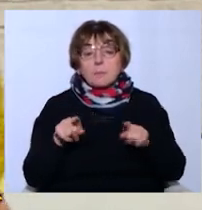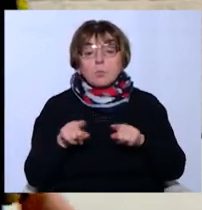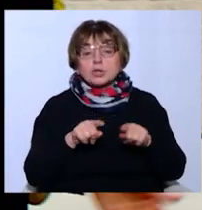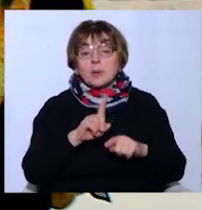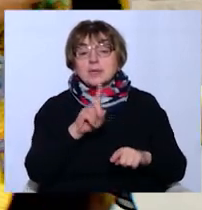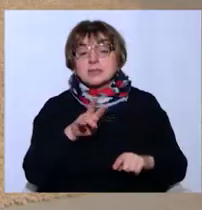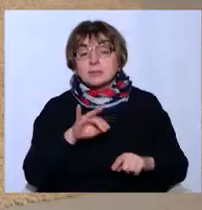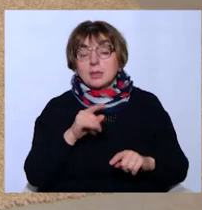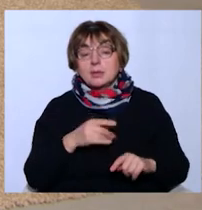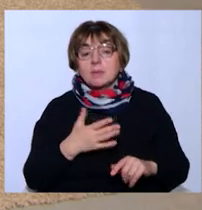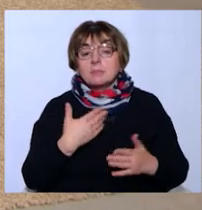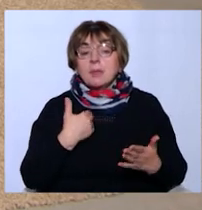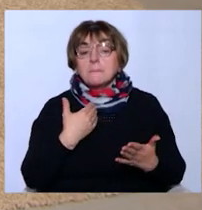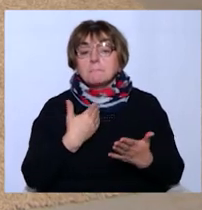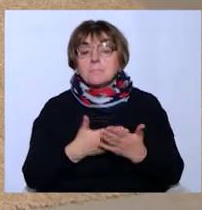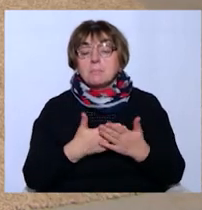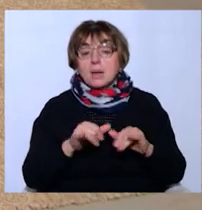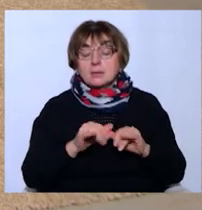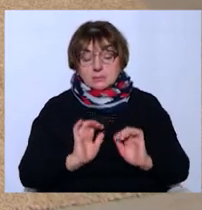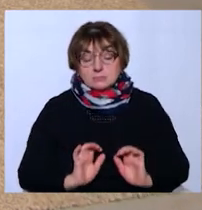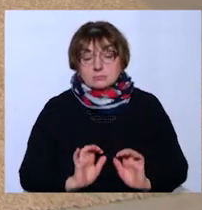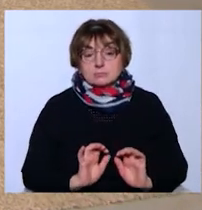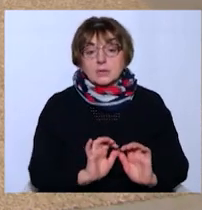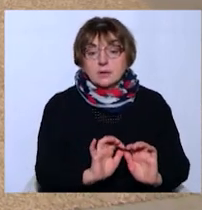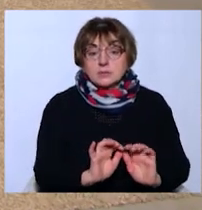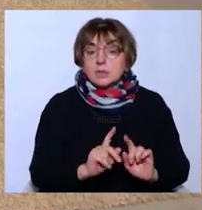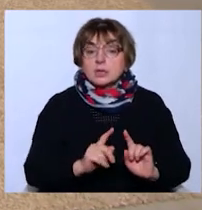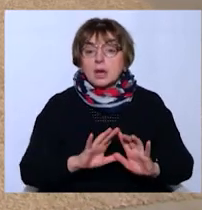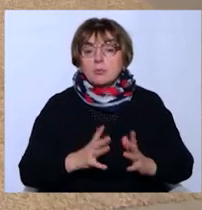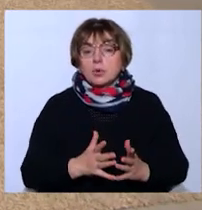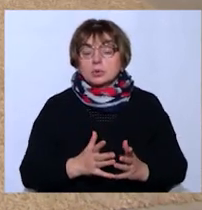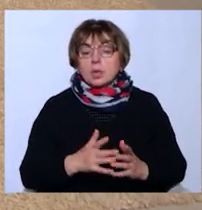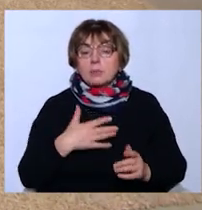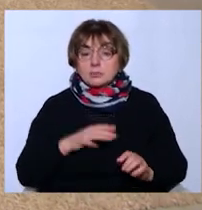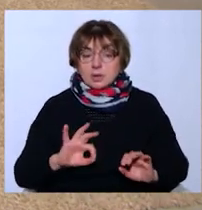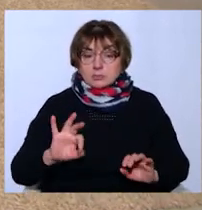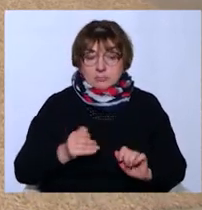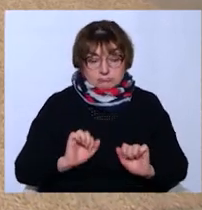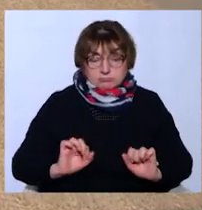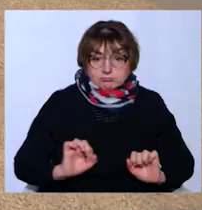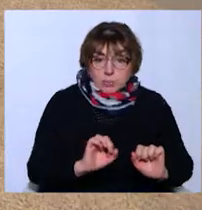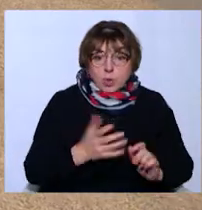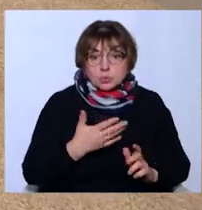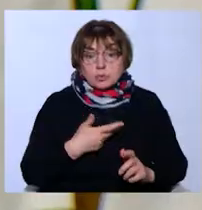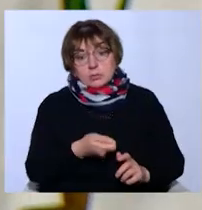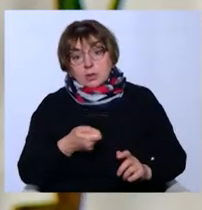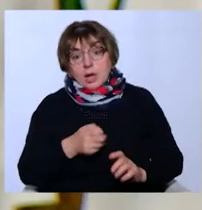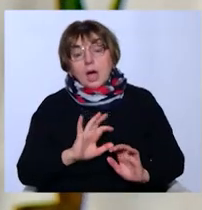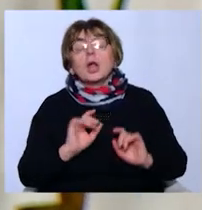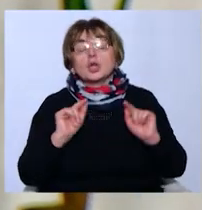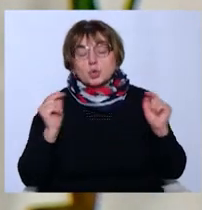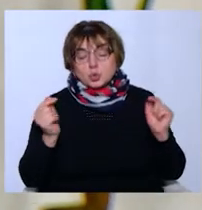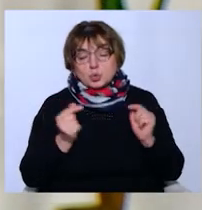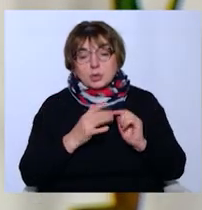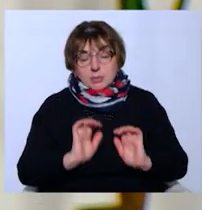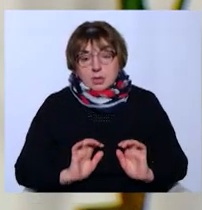აი მაგალითად, მე მაგიდა გავწიე. თუ მე მაგიდა გავწიე, მას ვუბიძგე თუ მოვქაჩე? რა თქმა უნდა, როდესაც